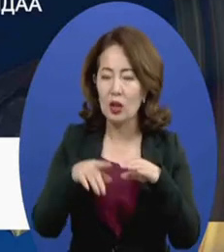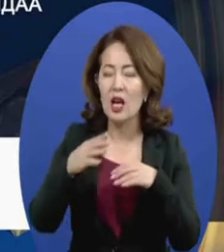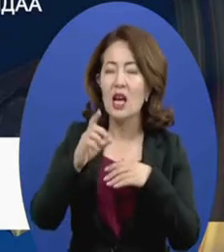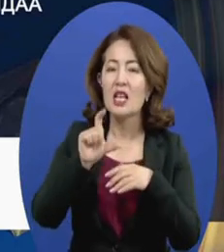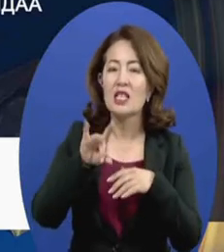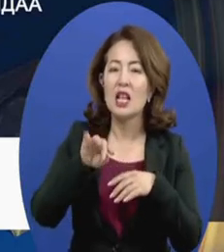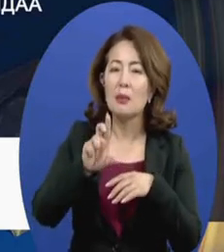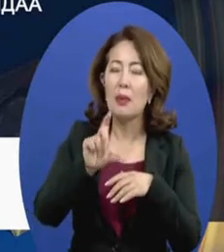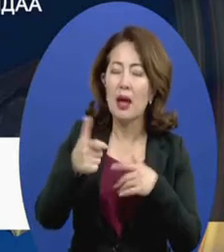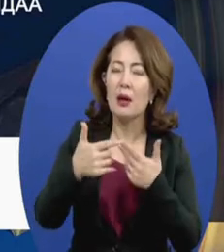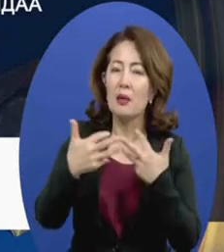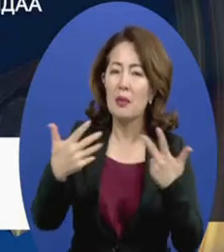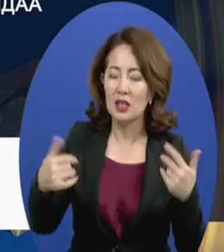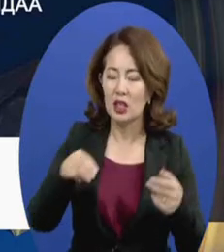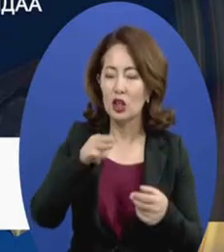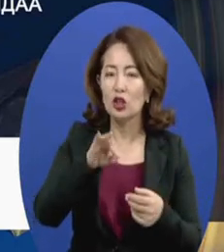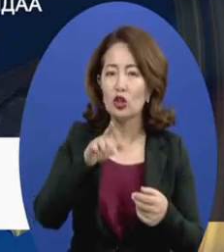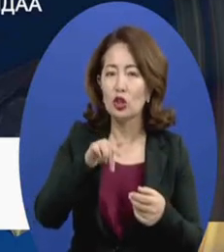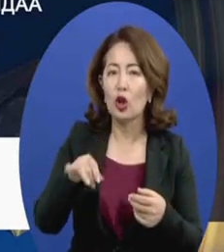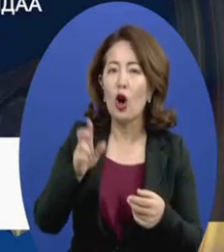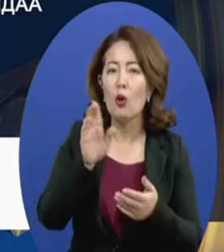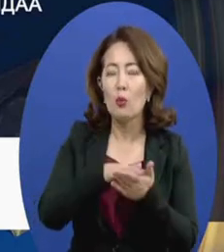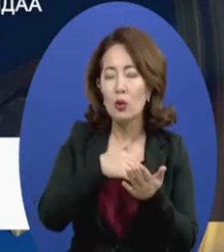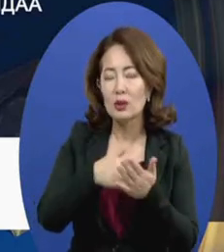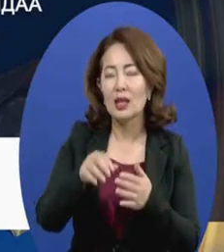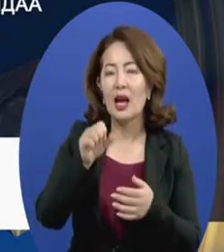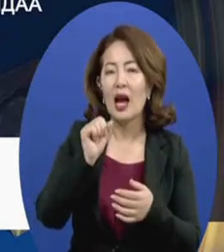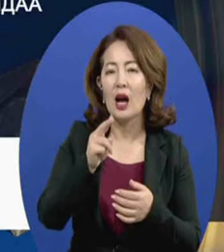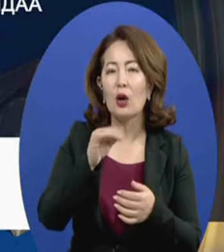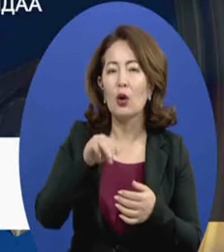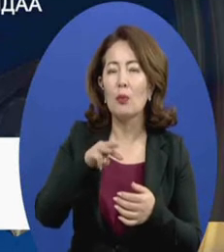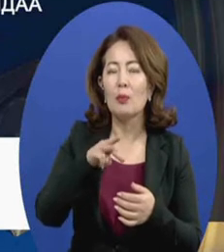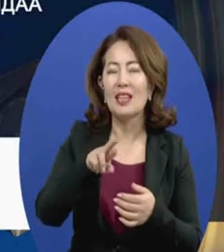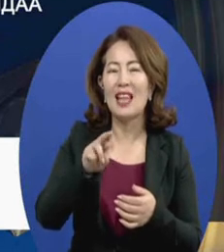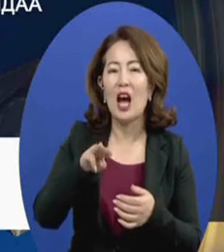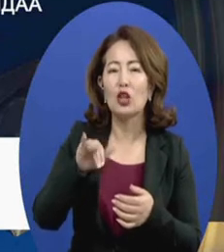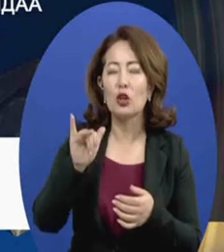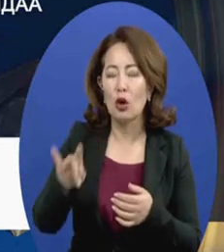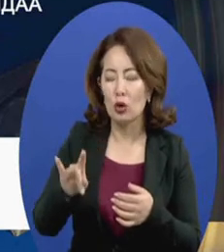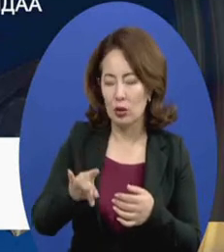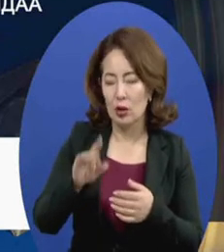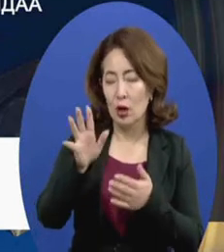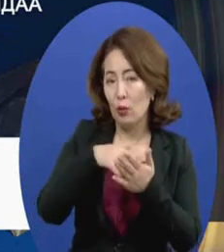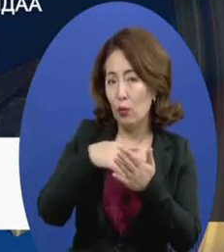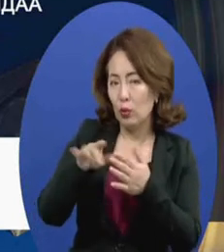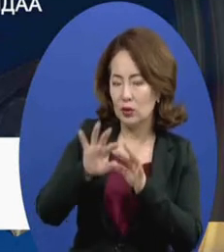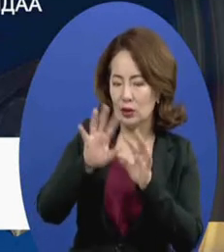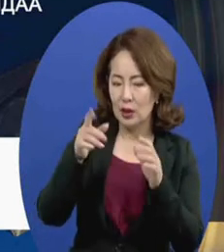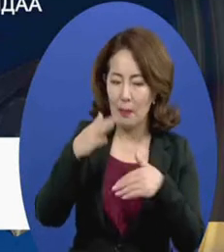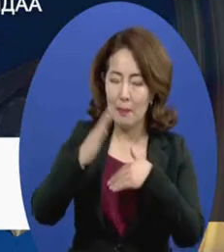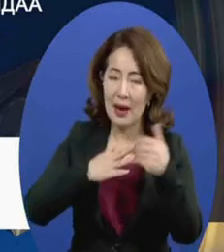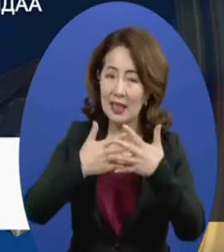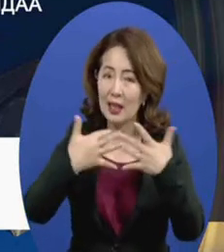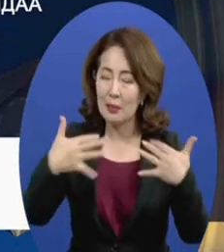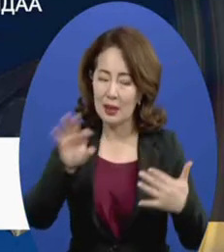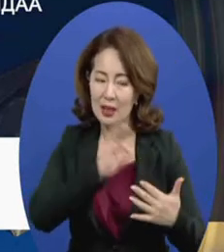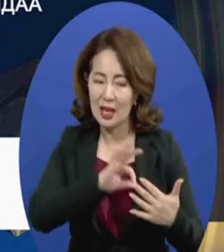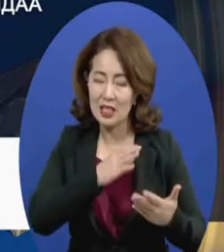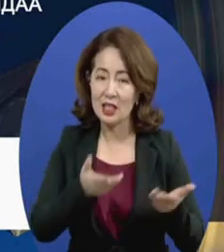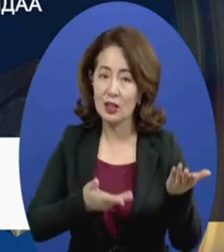болон бодог аккумулятор, гоёл чимэглэл, дугуй ашиглалт, барилгын материалын худалдаа, ашиглалтын материалын худалдаа,